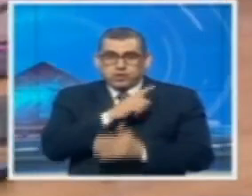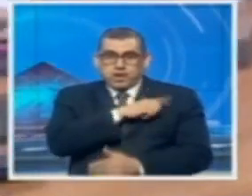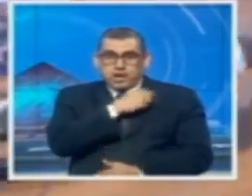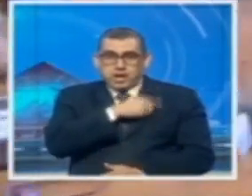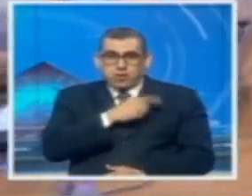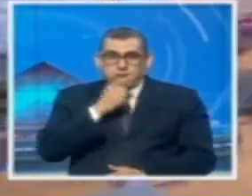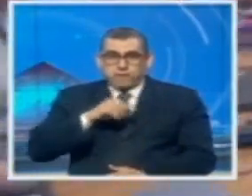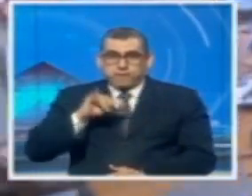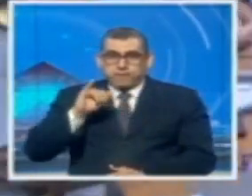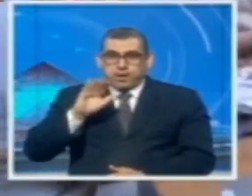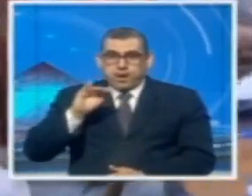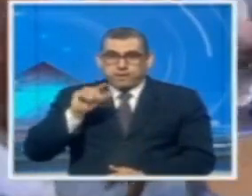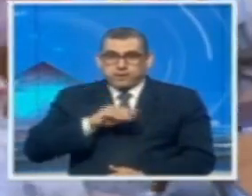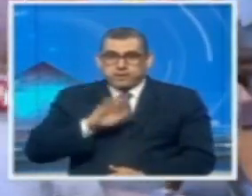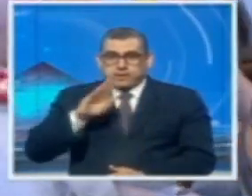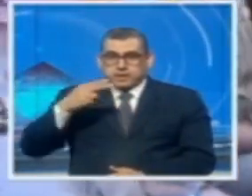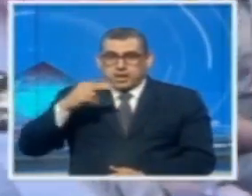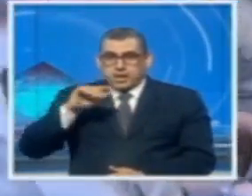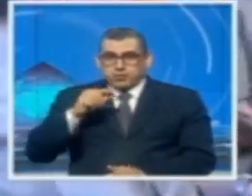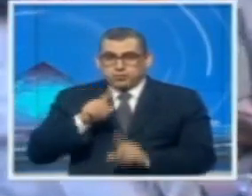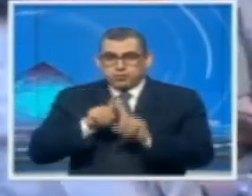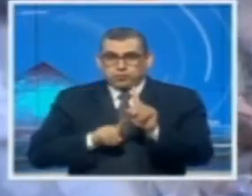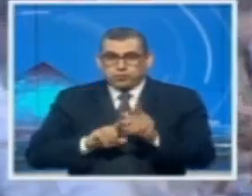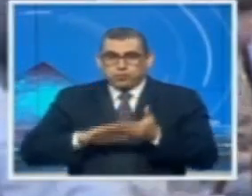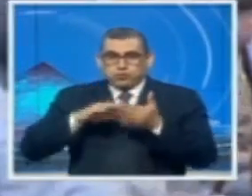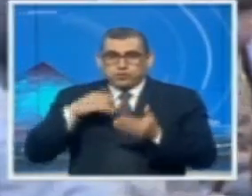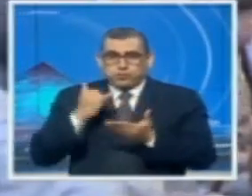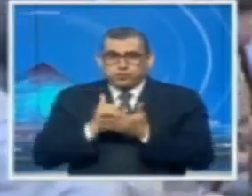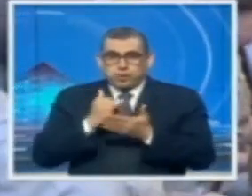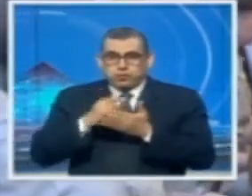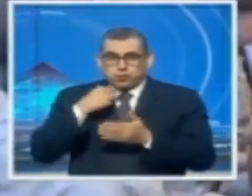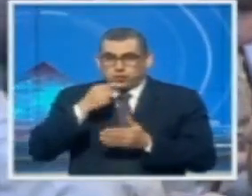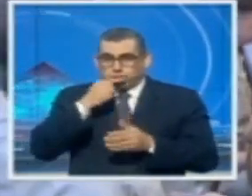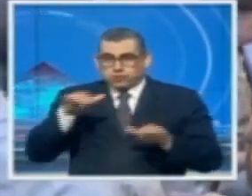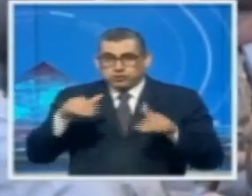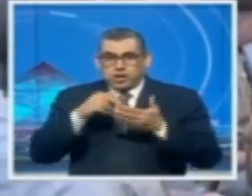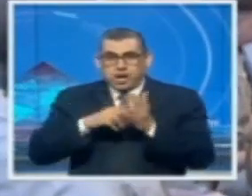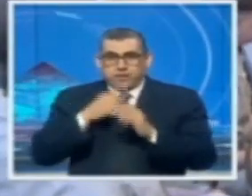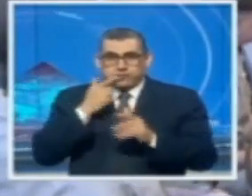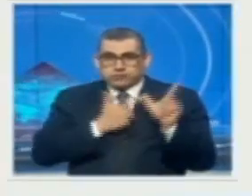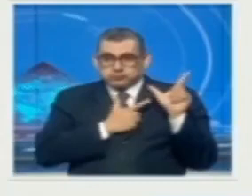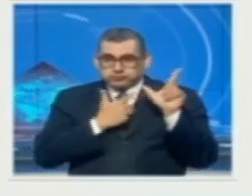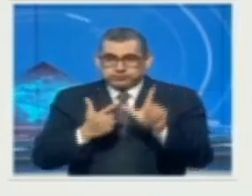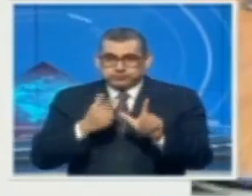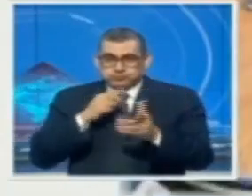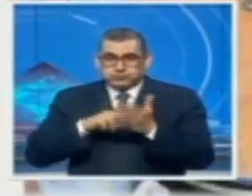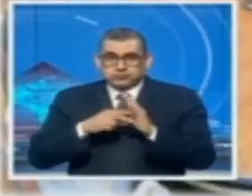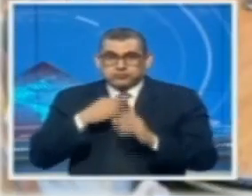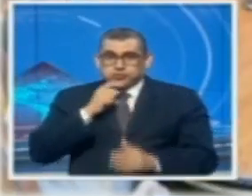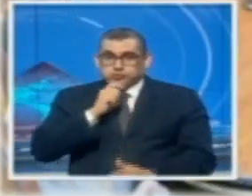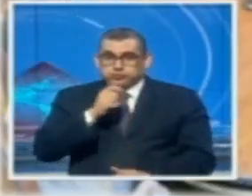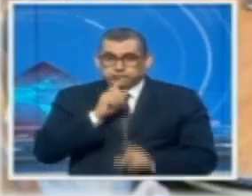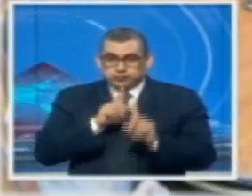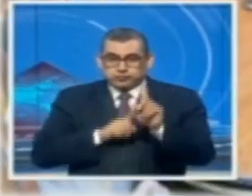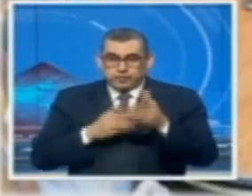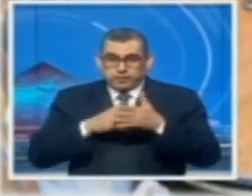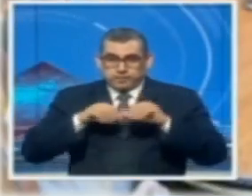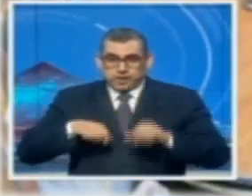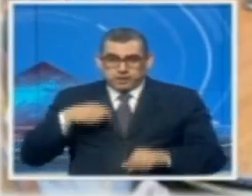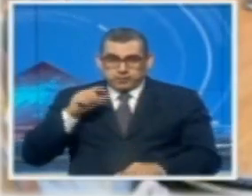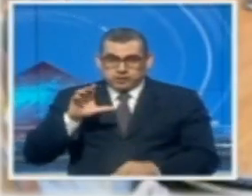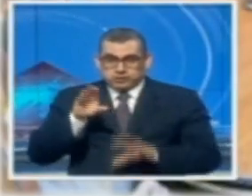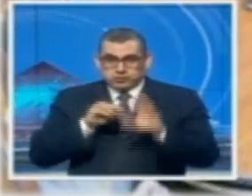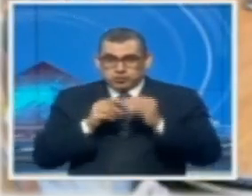محمد سعيد مساعد مدير إدارة الإشارة للتسليح. صرح المتحدث الرسمي باسم رئاسة